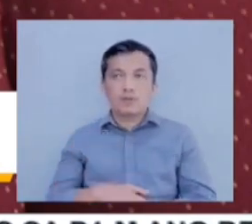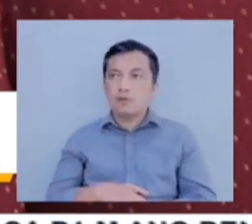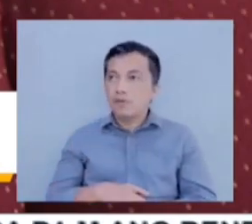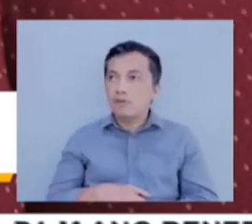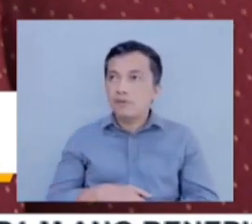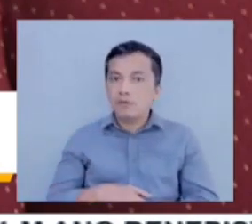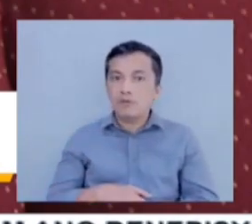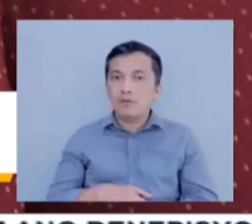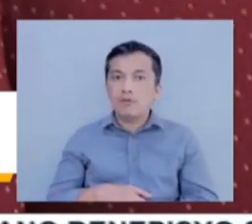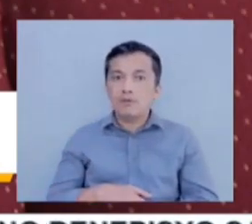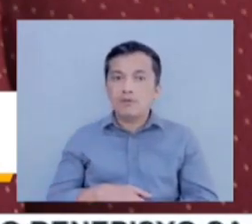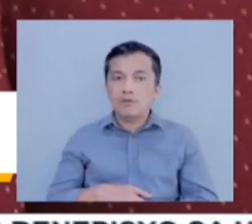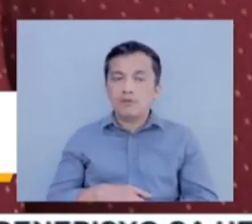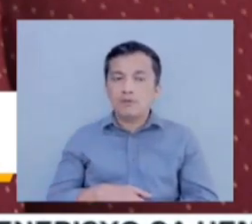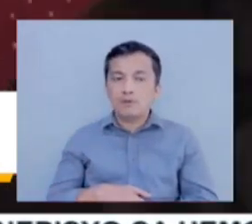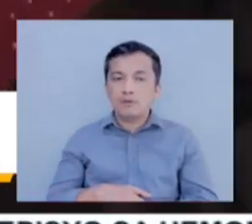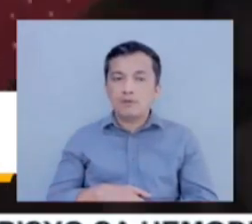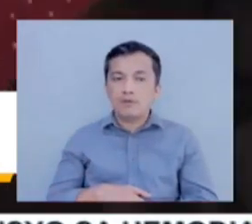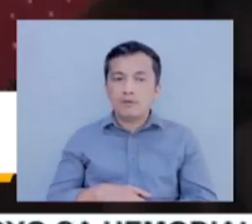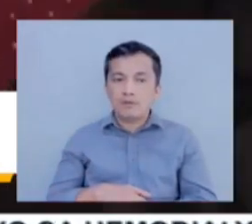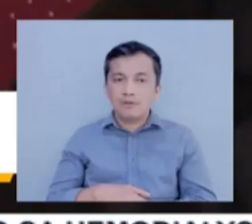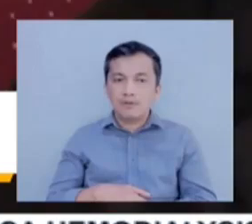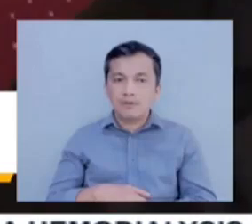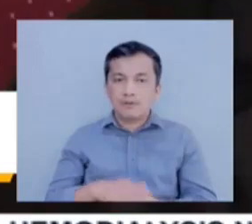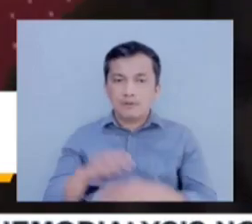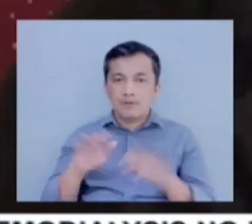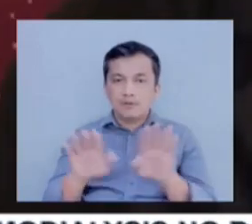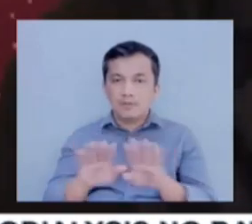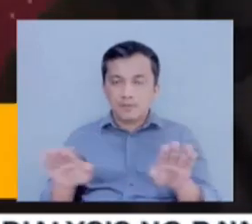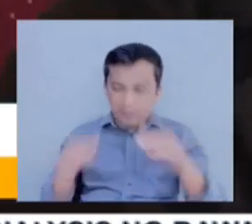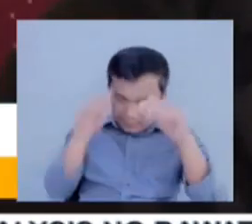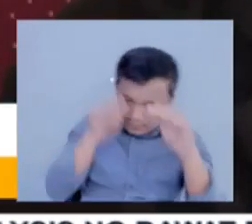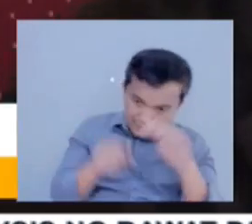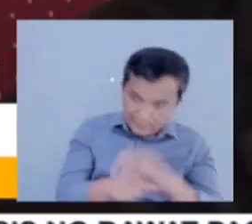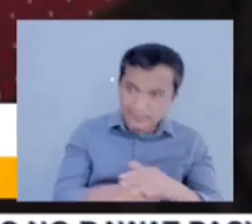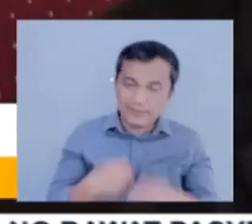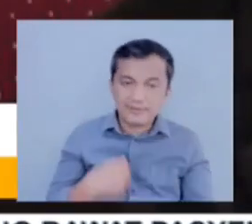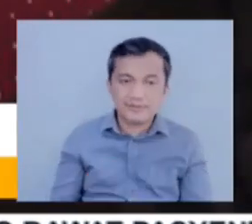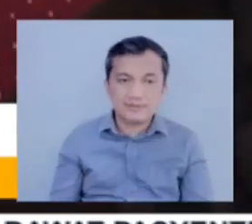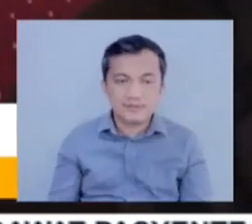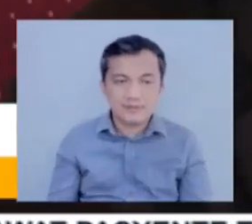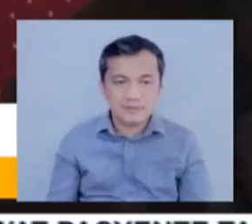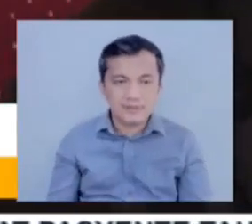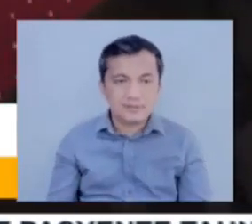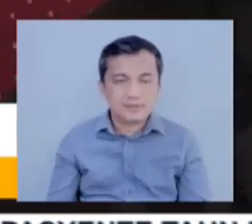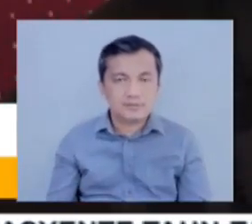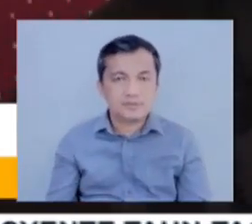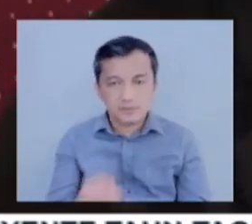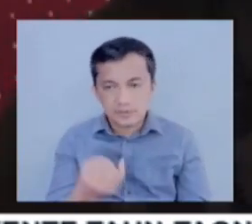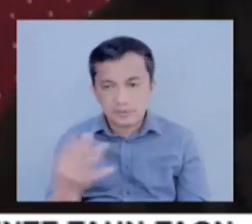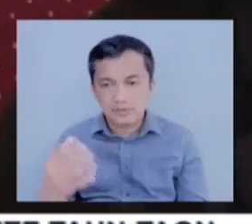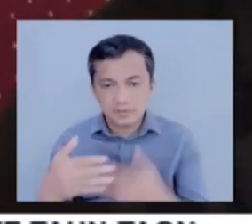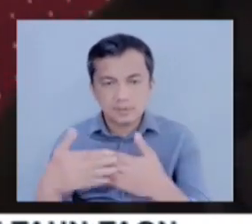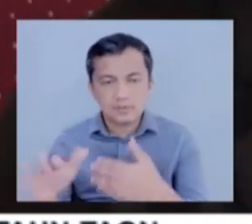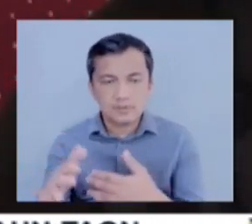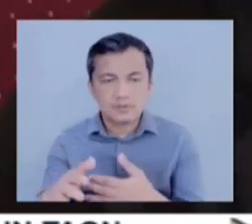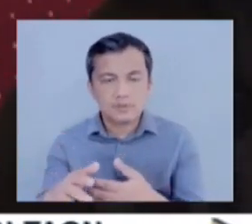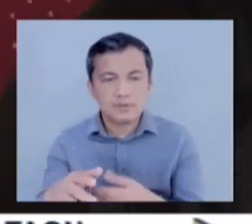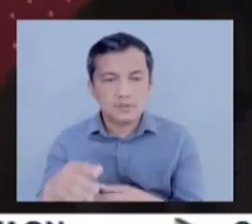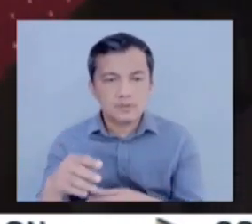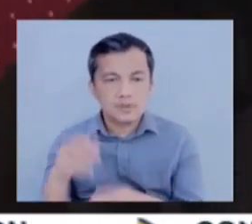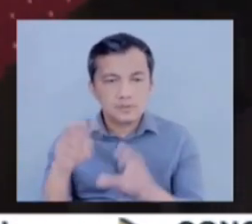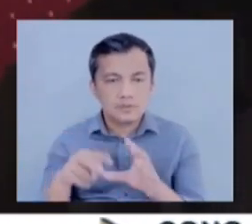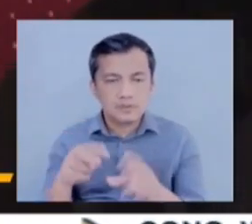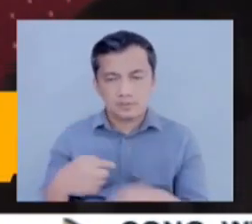I ducked behind the podium. Yun nga po, after a few days, nagkaroon pa ng mga spliced videos of me and